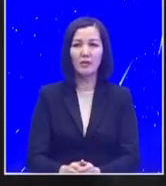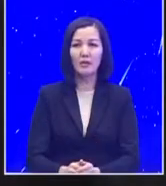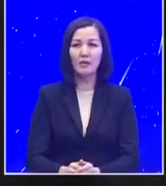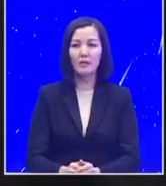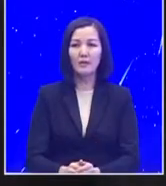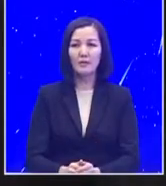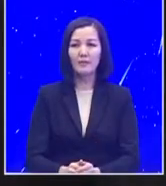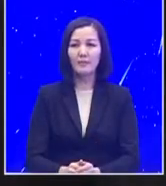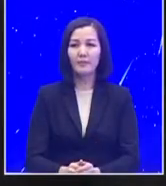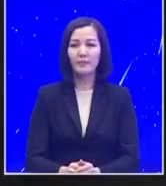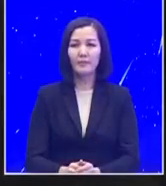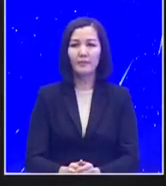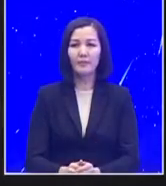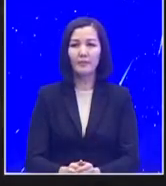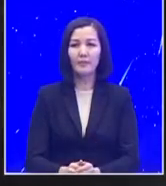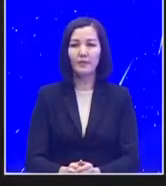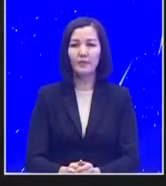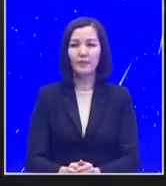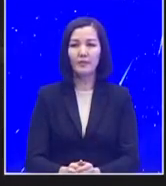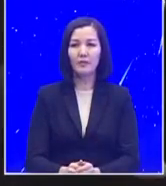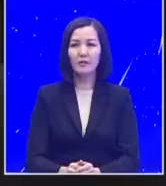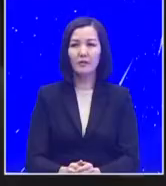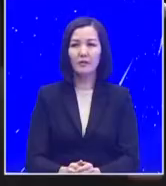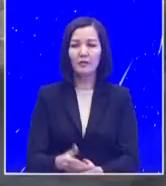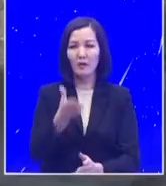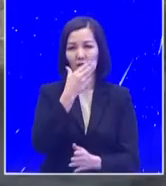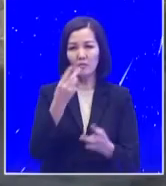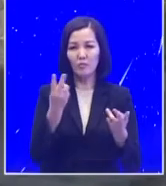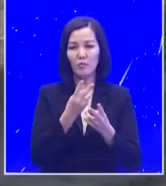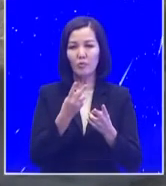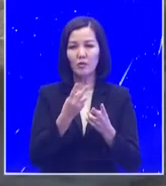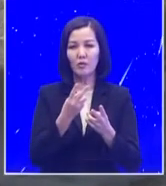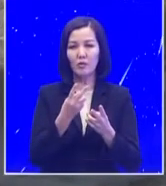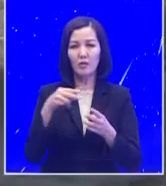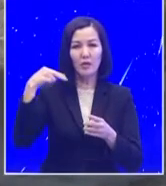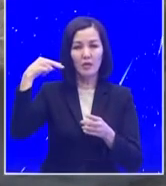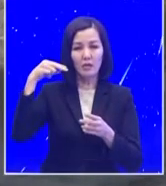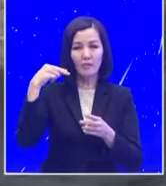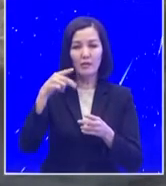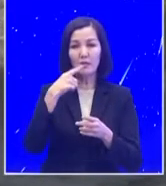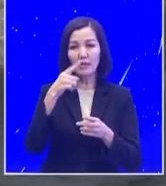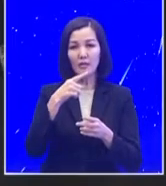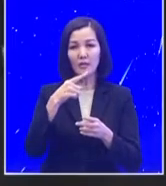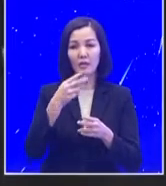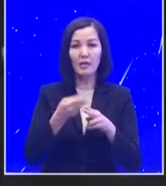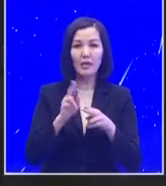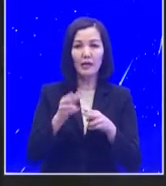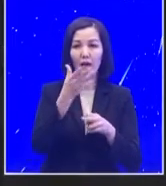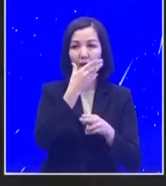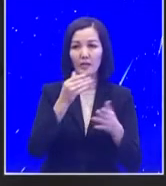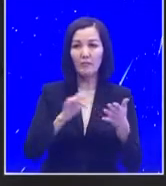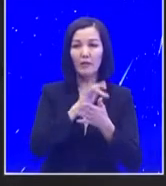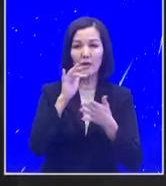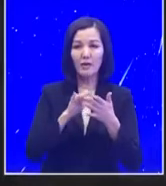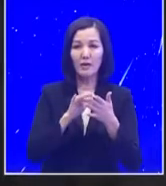Функционально очень удобно и эстетика должна быть еще. Елбасы сказал же, самый красивый город Казахстана, дұрыс